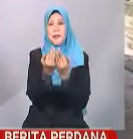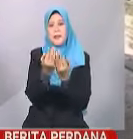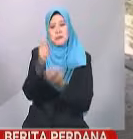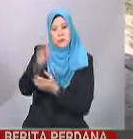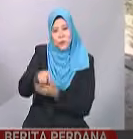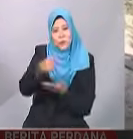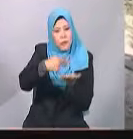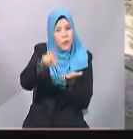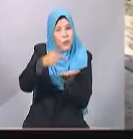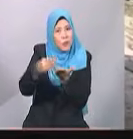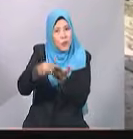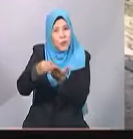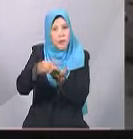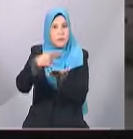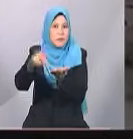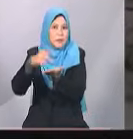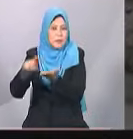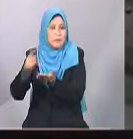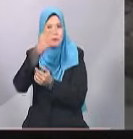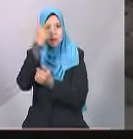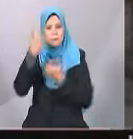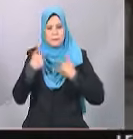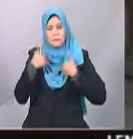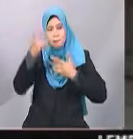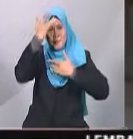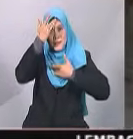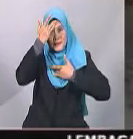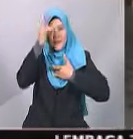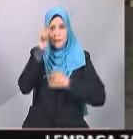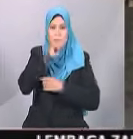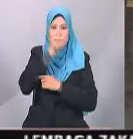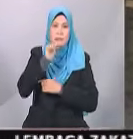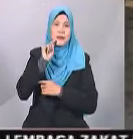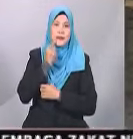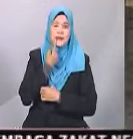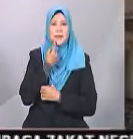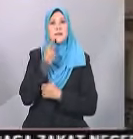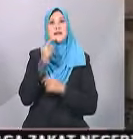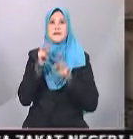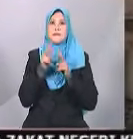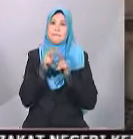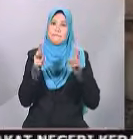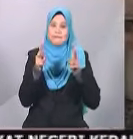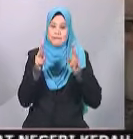memerlukan perbelanjaan harian dan kecemasan kerana mengidap penyakit serius turut diberi perhatian.